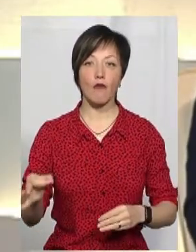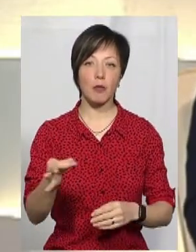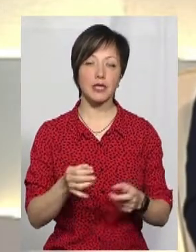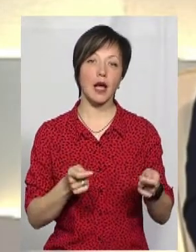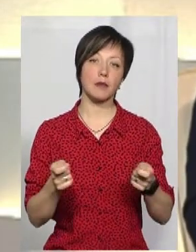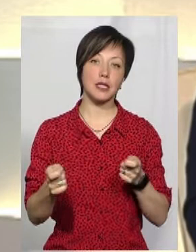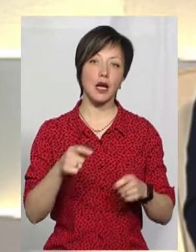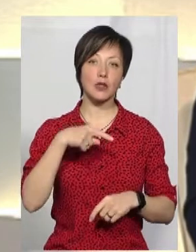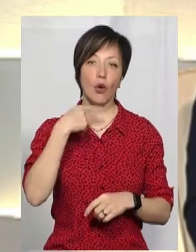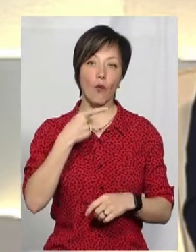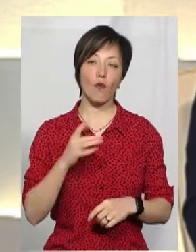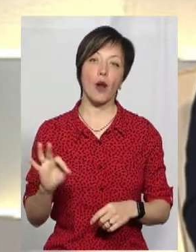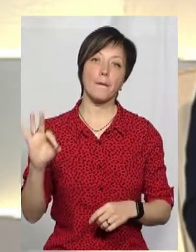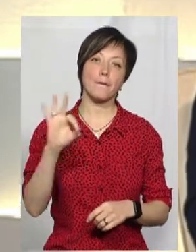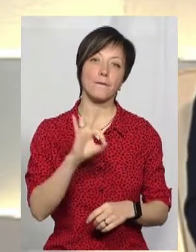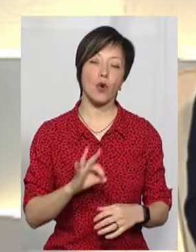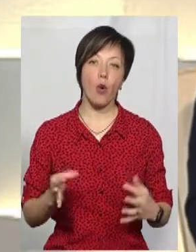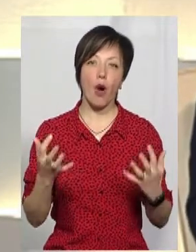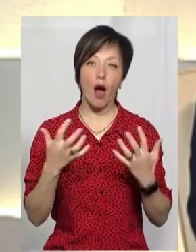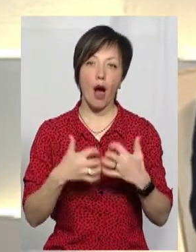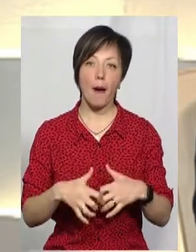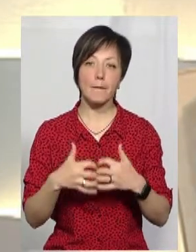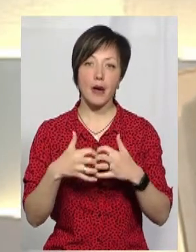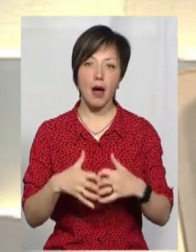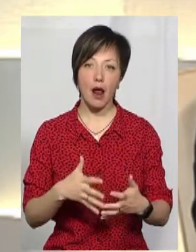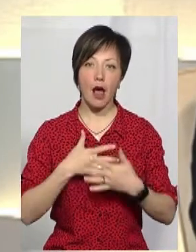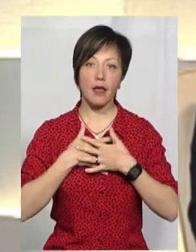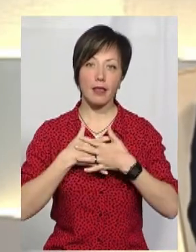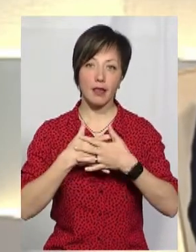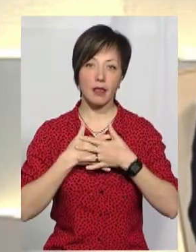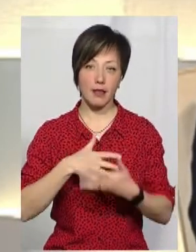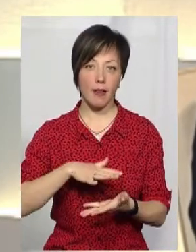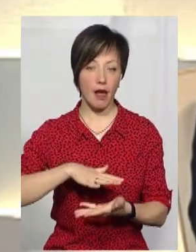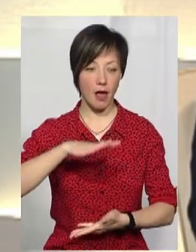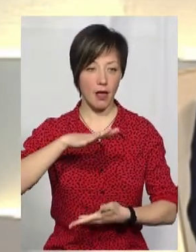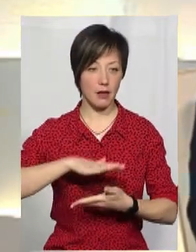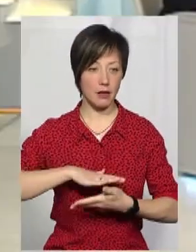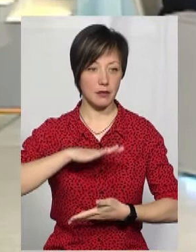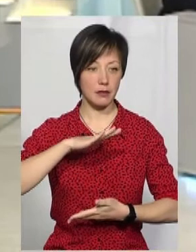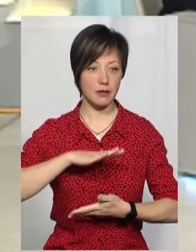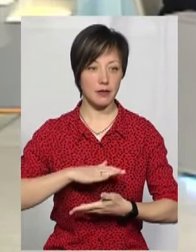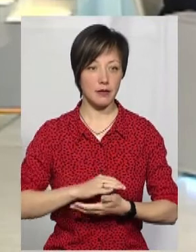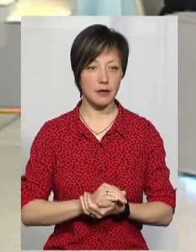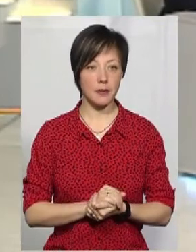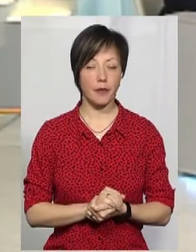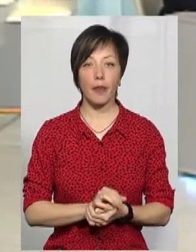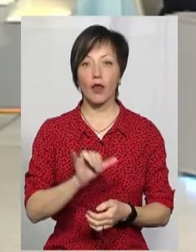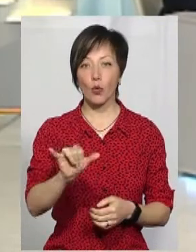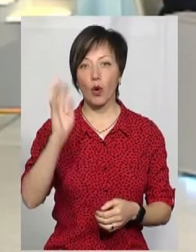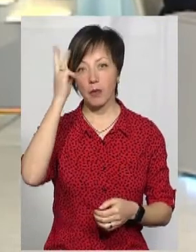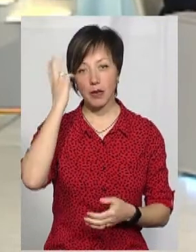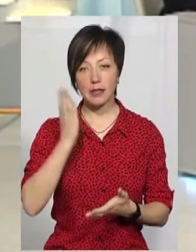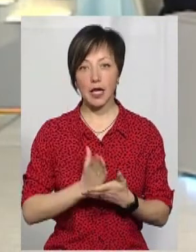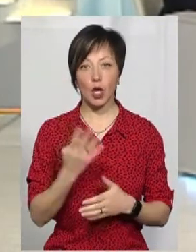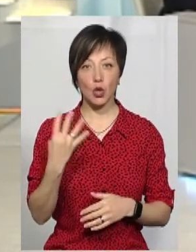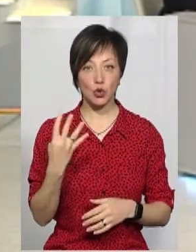адміністрації, говорять про апарати штучної вентиляції легенів. У Хмельницькому є